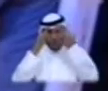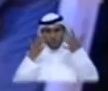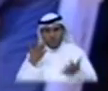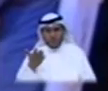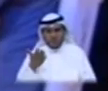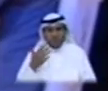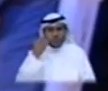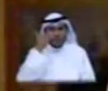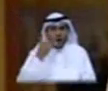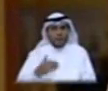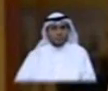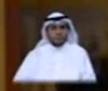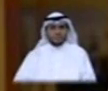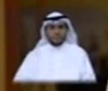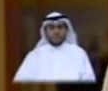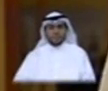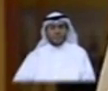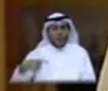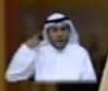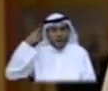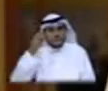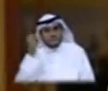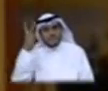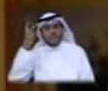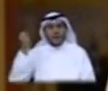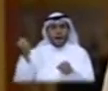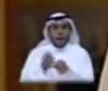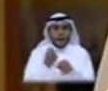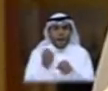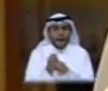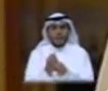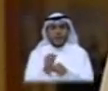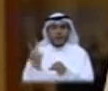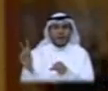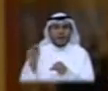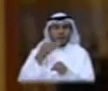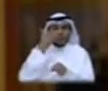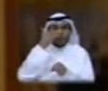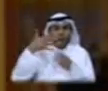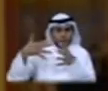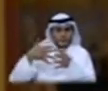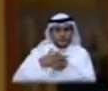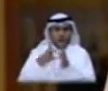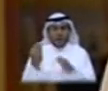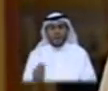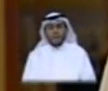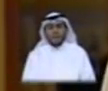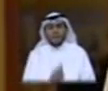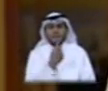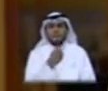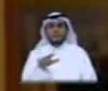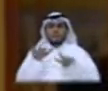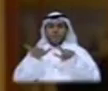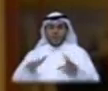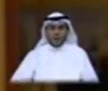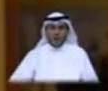وصقل مهاراتهم. مشاريع التنمية فقط في المشاريع الإنشائية تقدر في أكثر من 1,200,000,000 دينار في